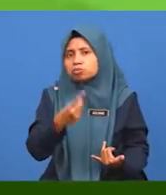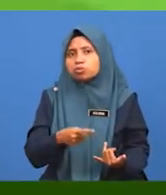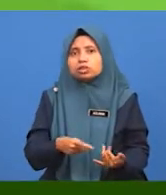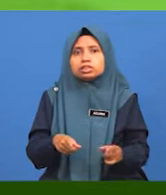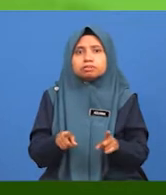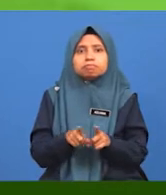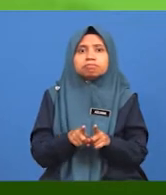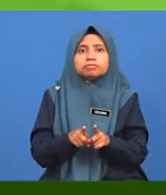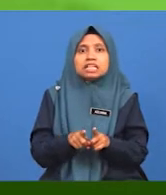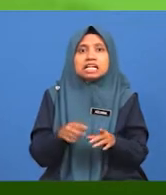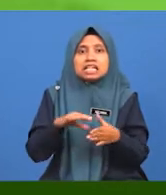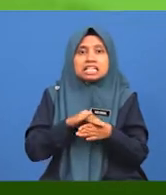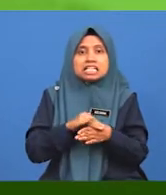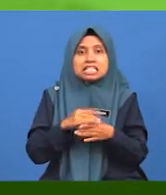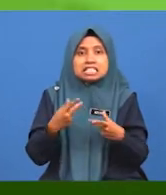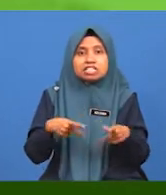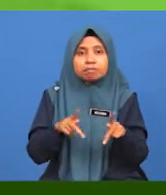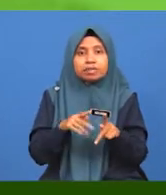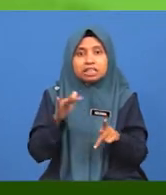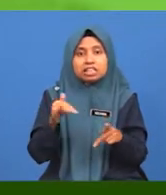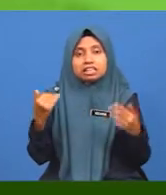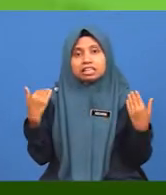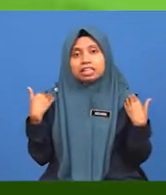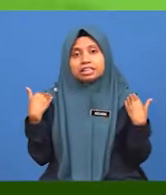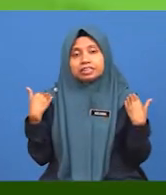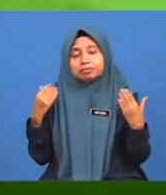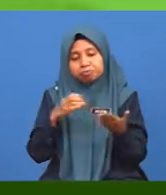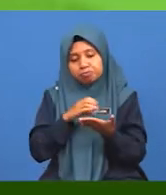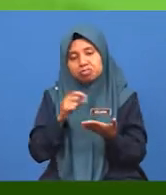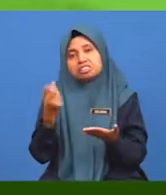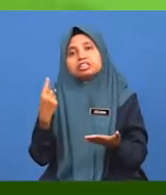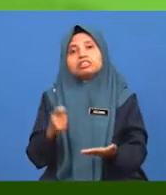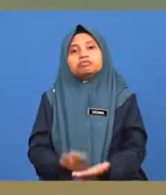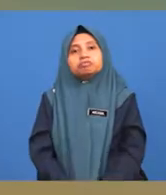semula isi-isi penting yang telah dicatatkan tadi.